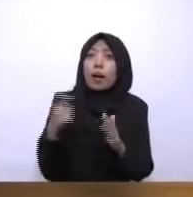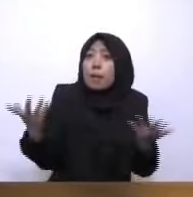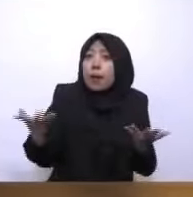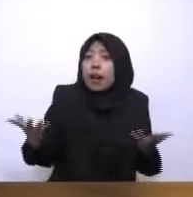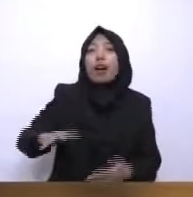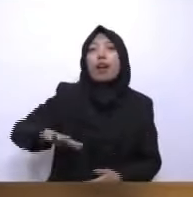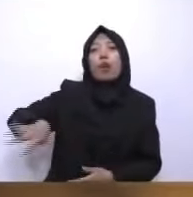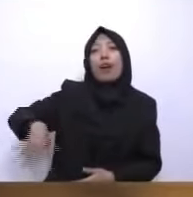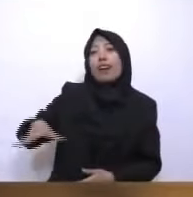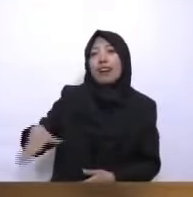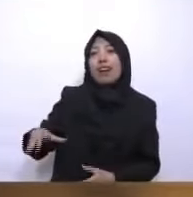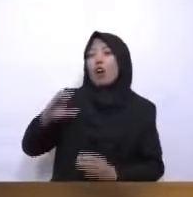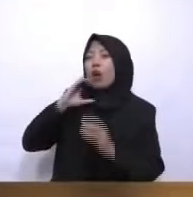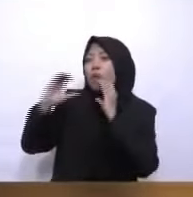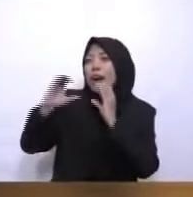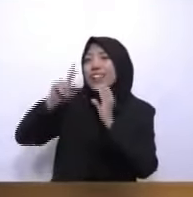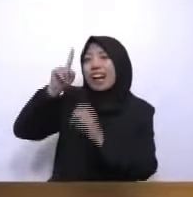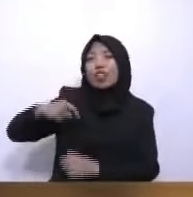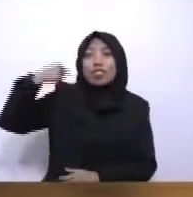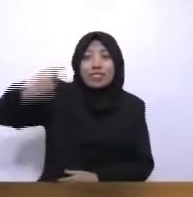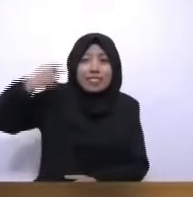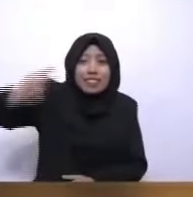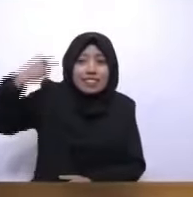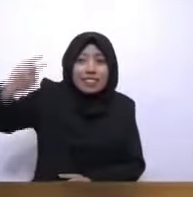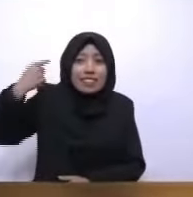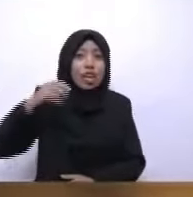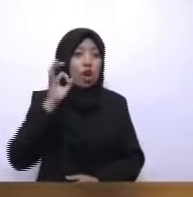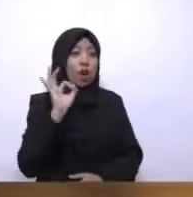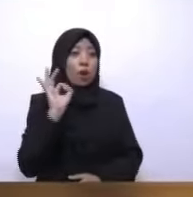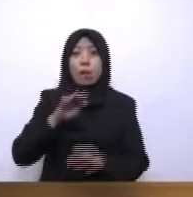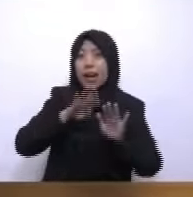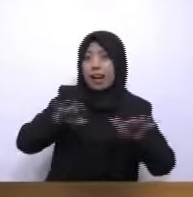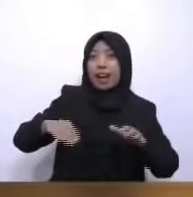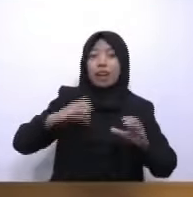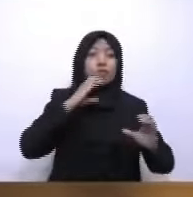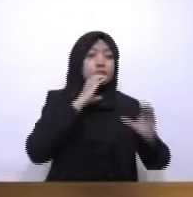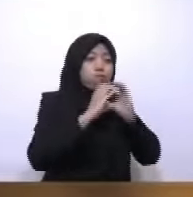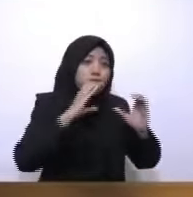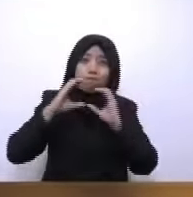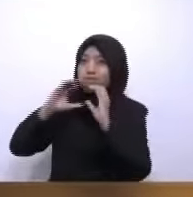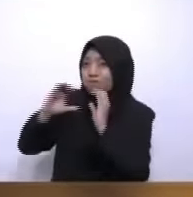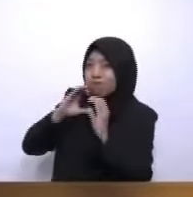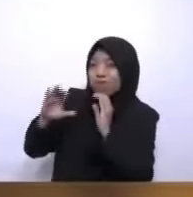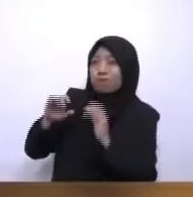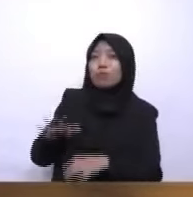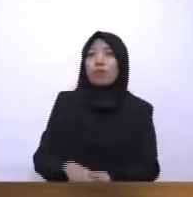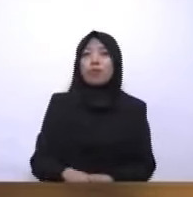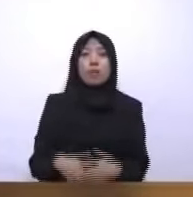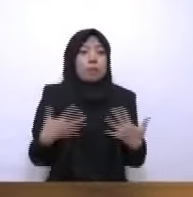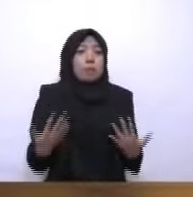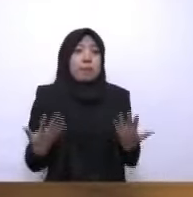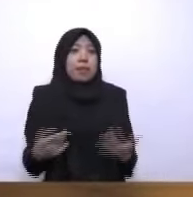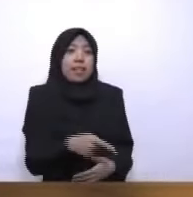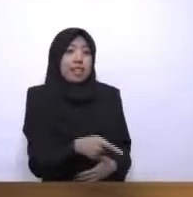sering komunikasi antara orang tua dengan anak. Bagaimana supaya anak